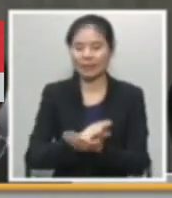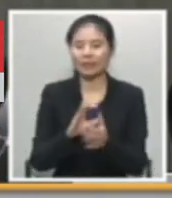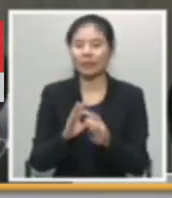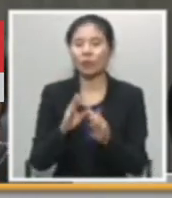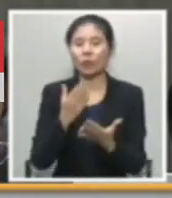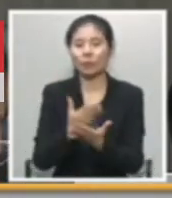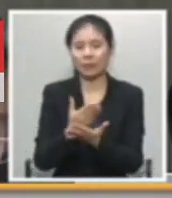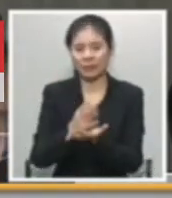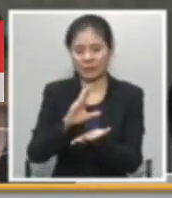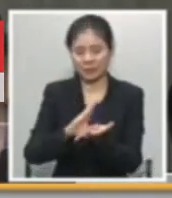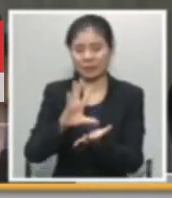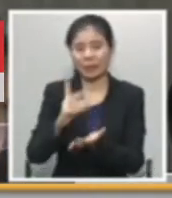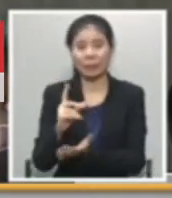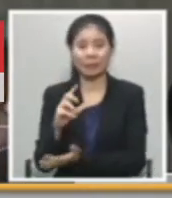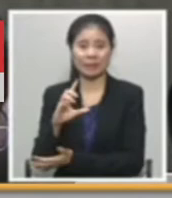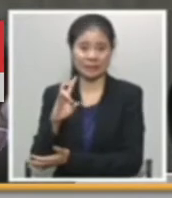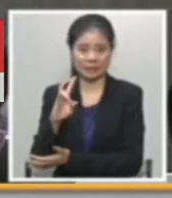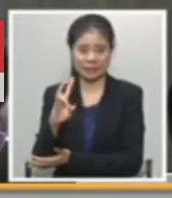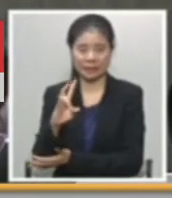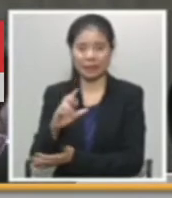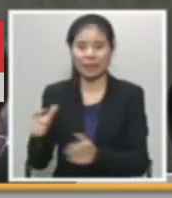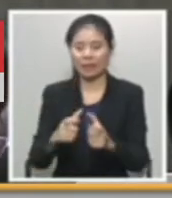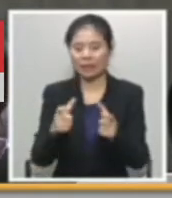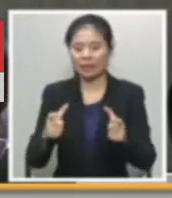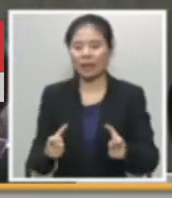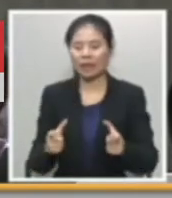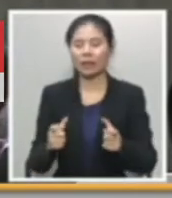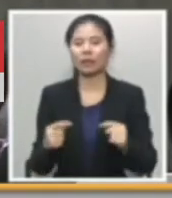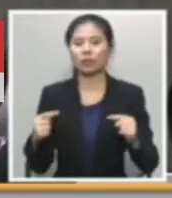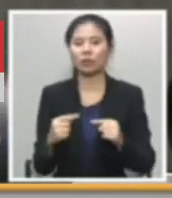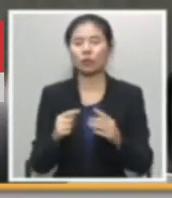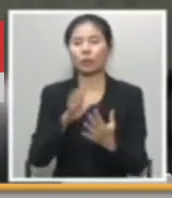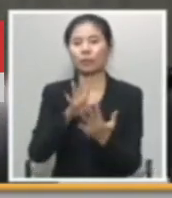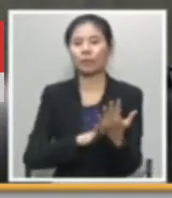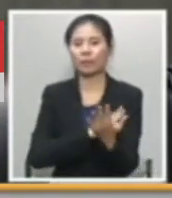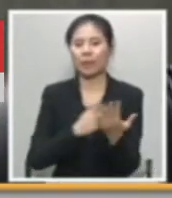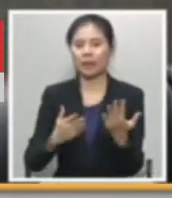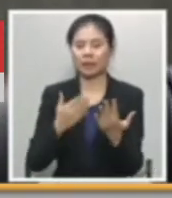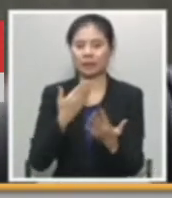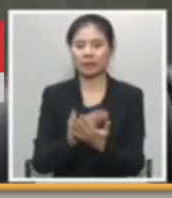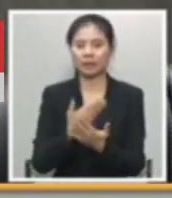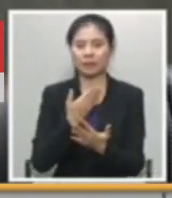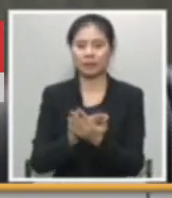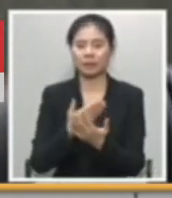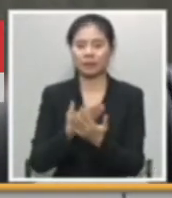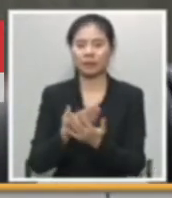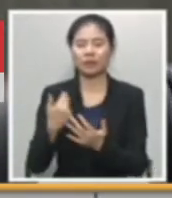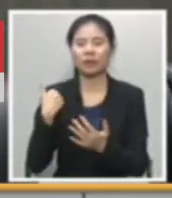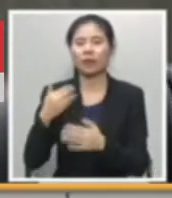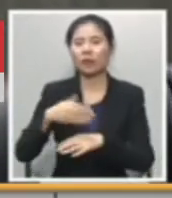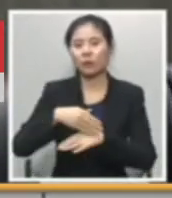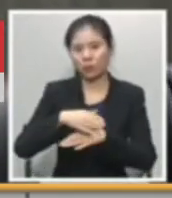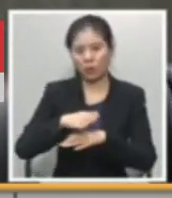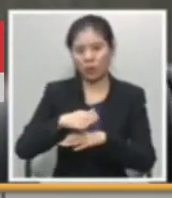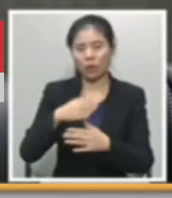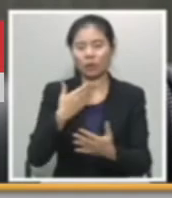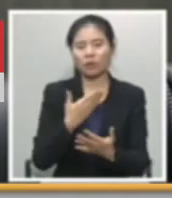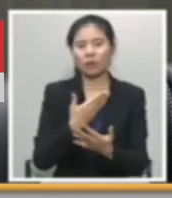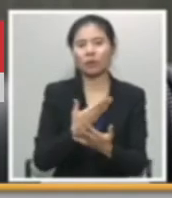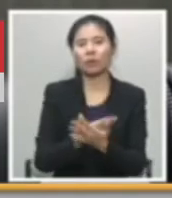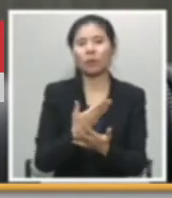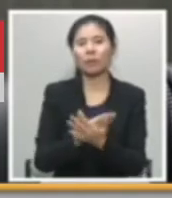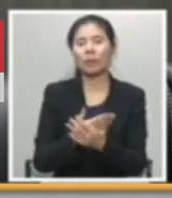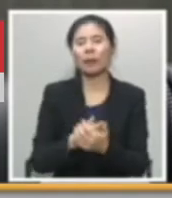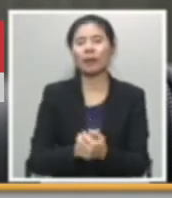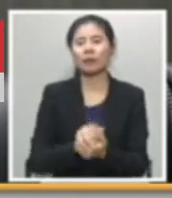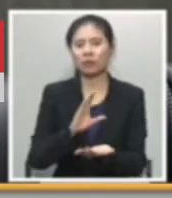ที่7รายงานสถานะและแผนการใช้เงินนอกงบประมาณของ